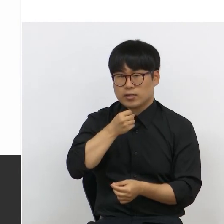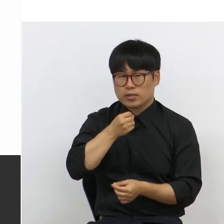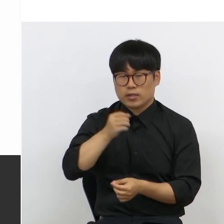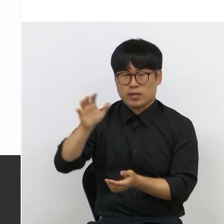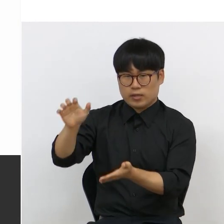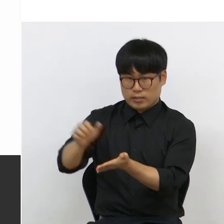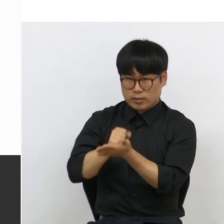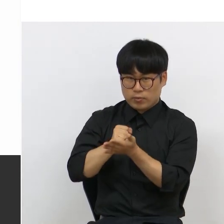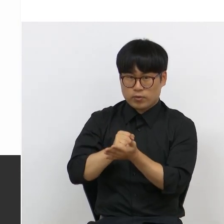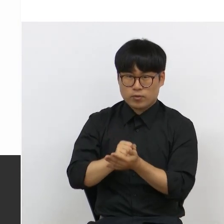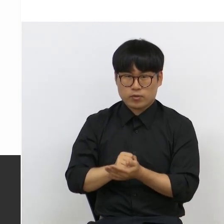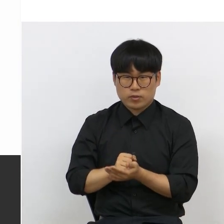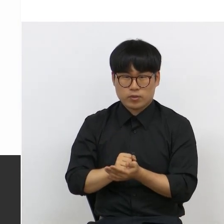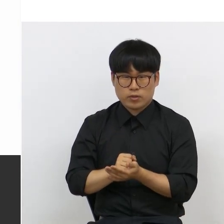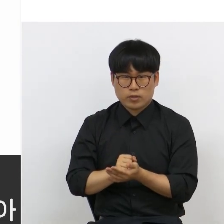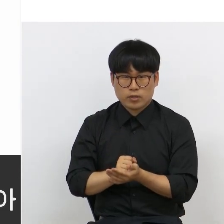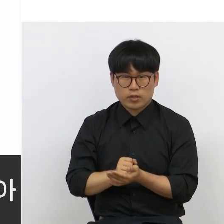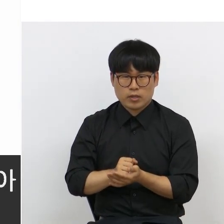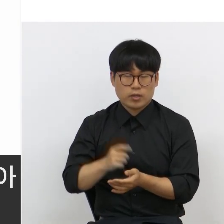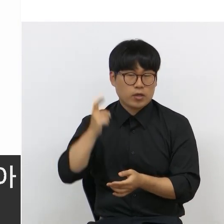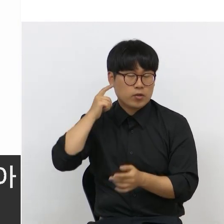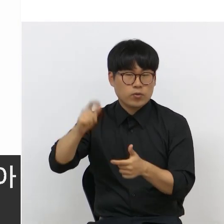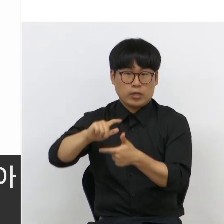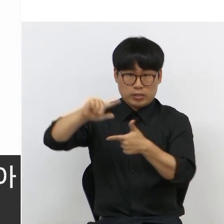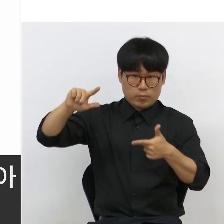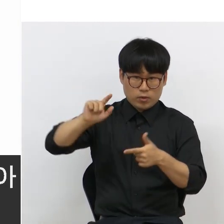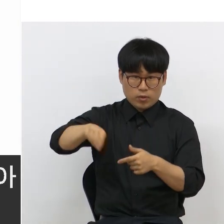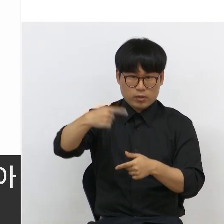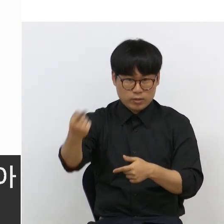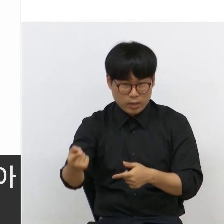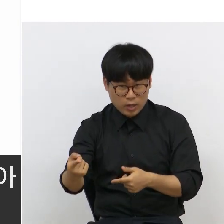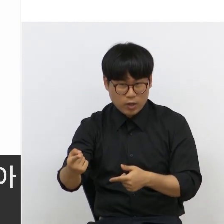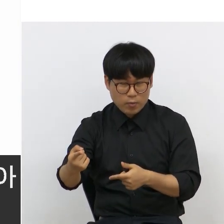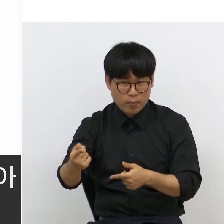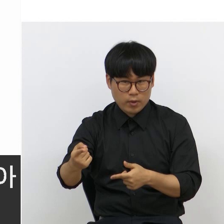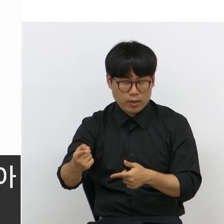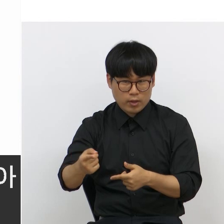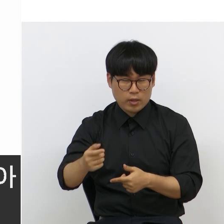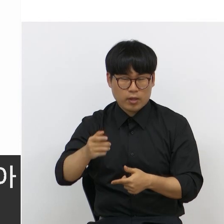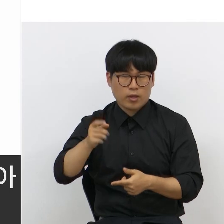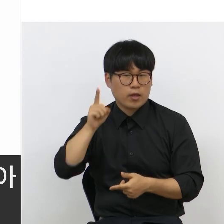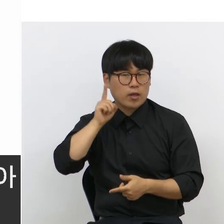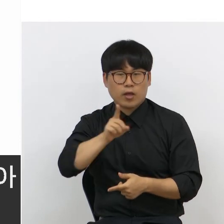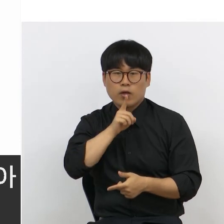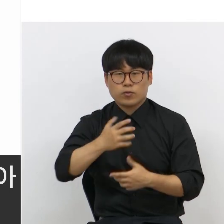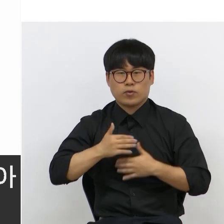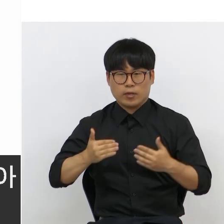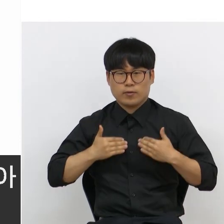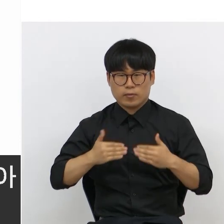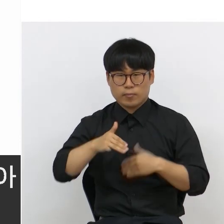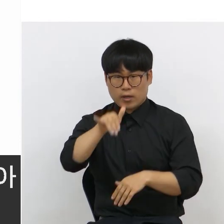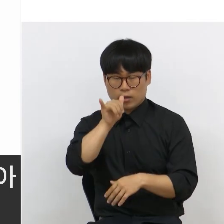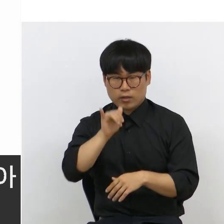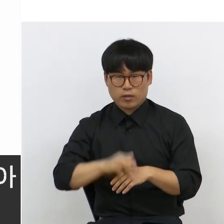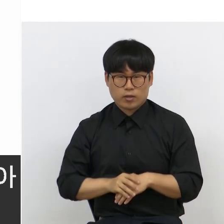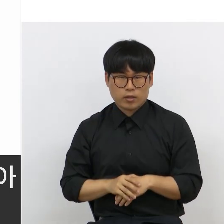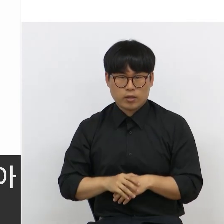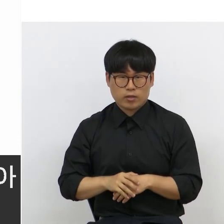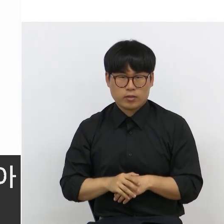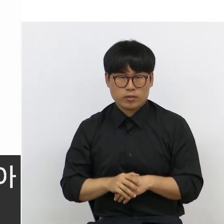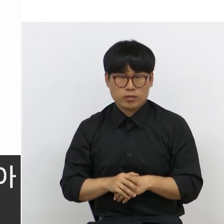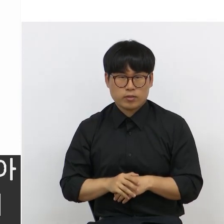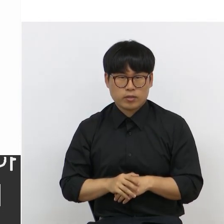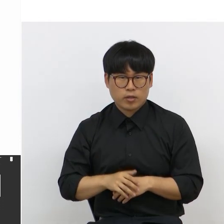잡아내고 그 다음에 그걸 소리를 증폭하고 그거를 스피커를 통해서 크게 해주는 다시 말해서 보청기는 소리를 증폭해 줍니다. 물론